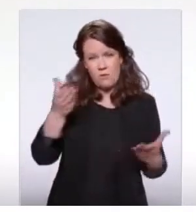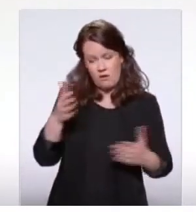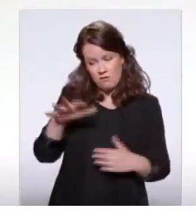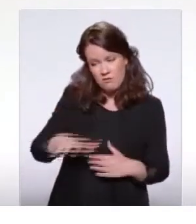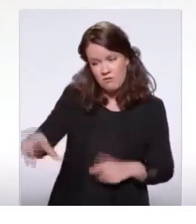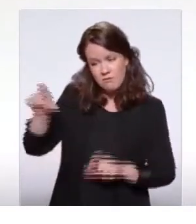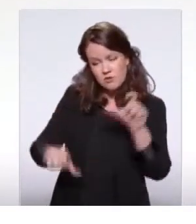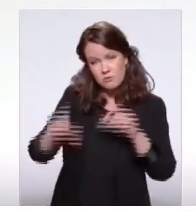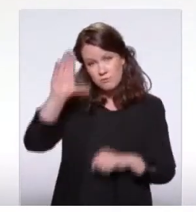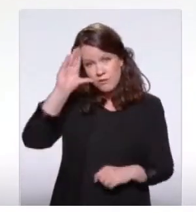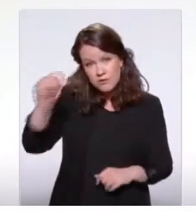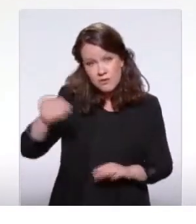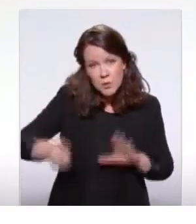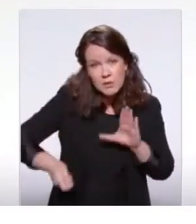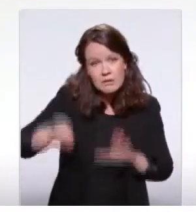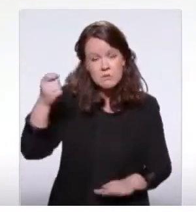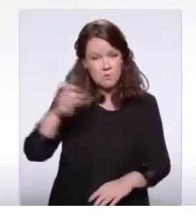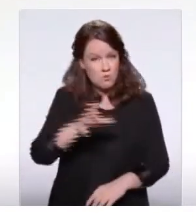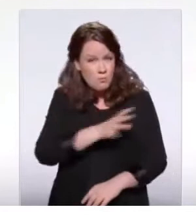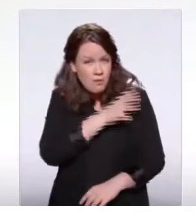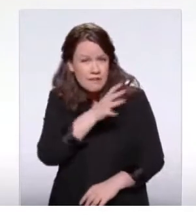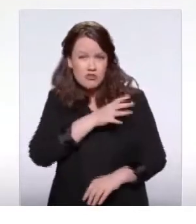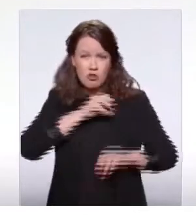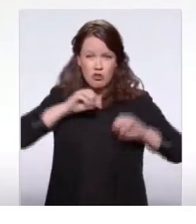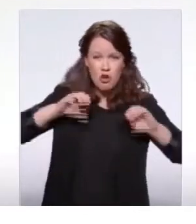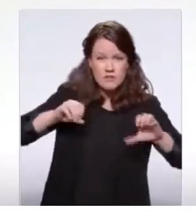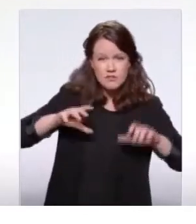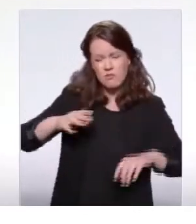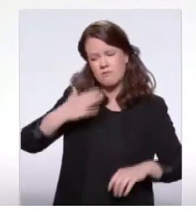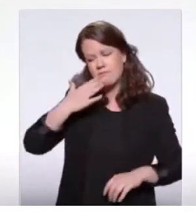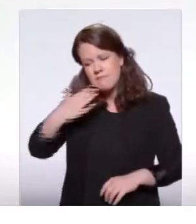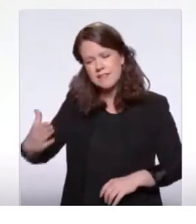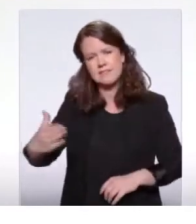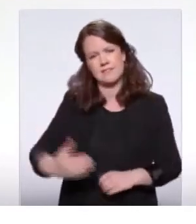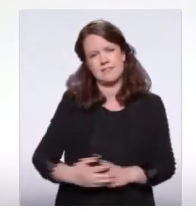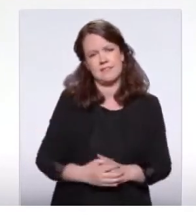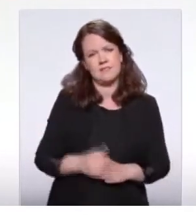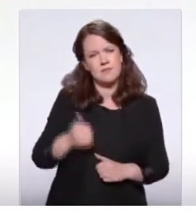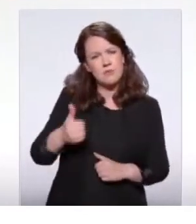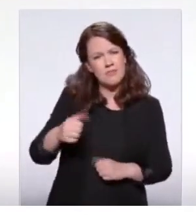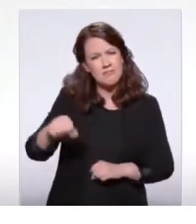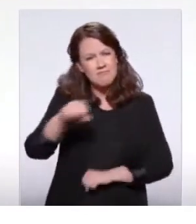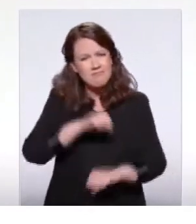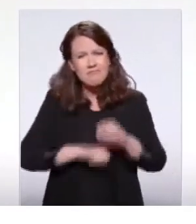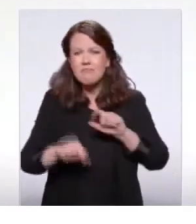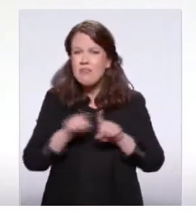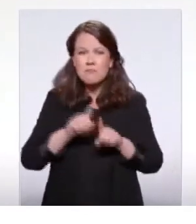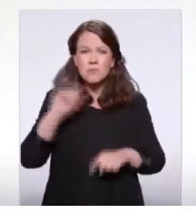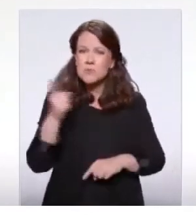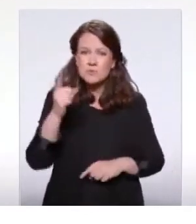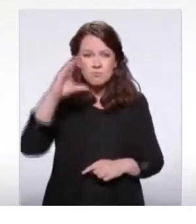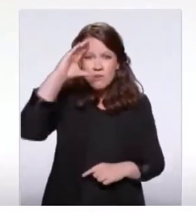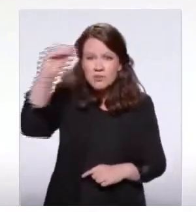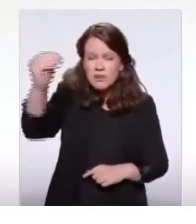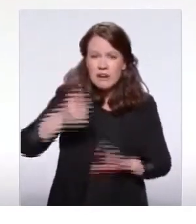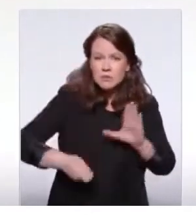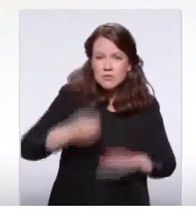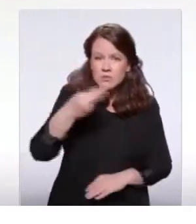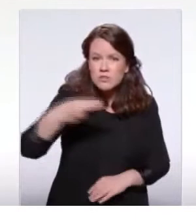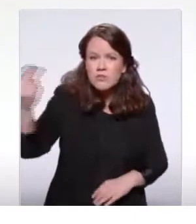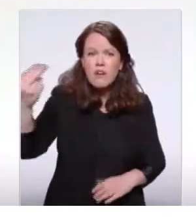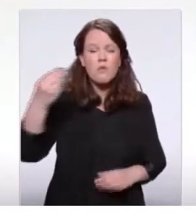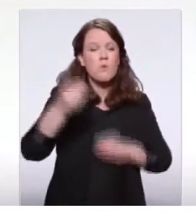enseignants, d'ailleurs, l'ensemble des personnels qui permettent d'accueillir nos enfants dans les écoles, les collèges, les lycées, dans les établissements